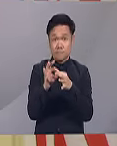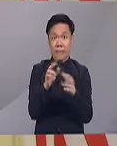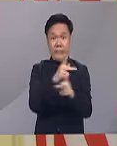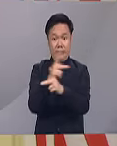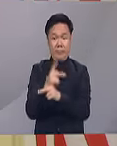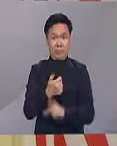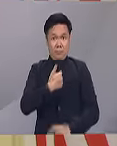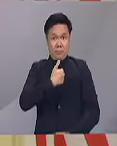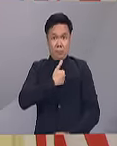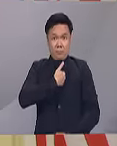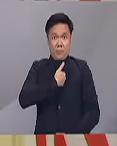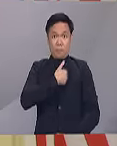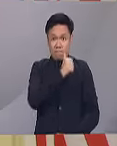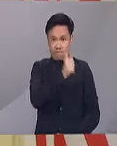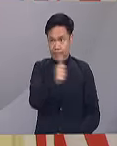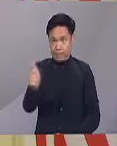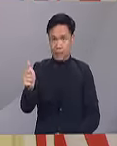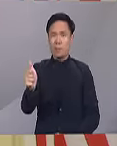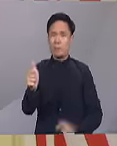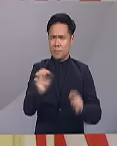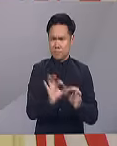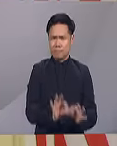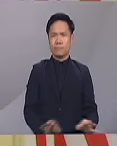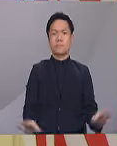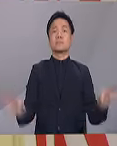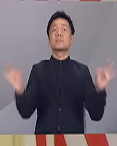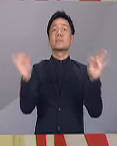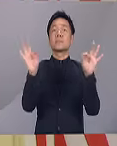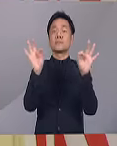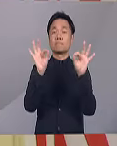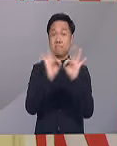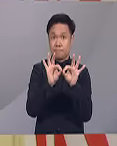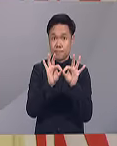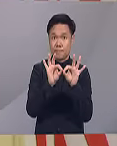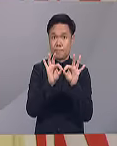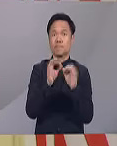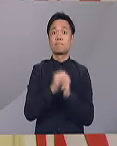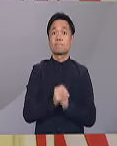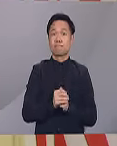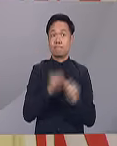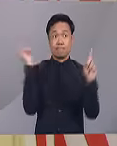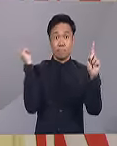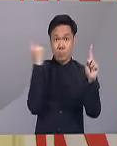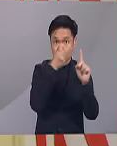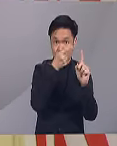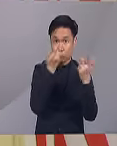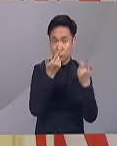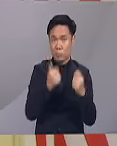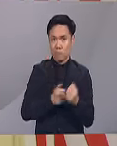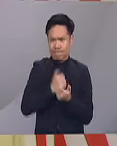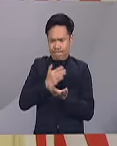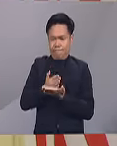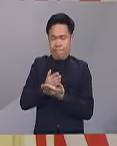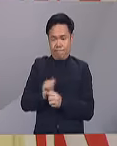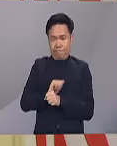daripada tuan-tuan dan puan-puan semua amat penting di dalam kita memerangi COVID-19